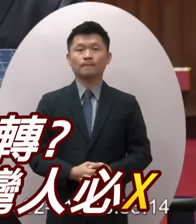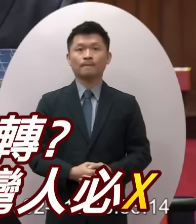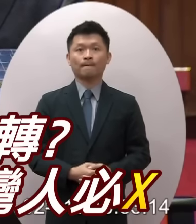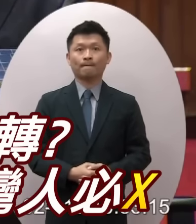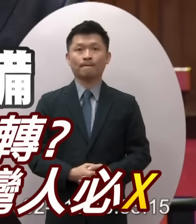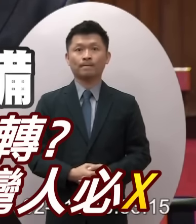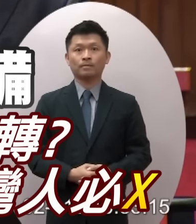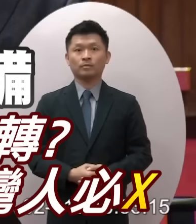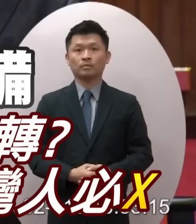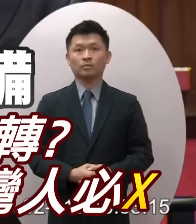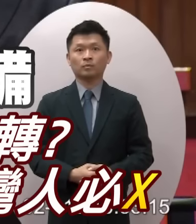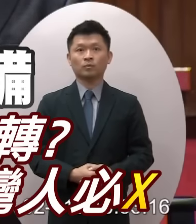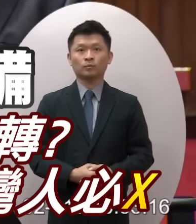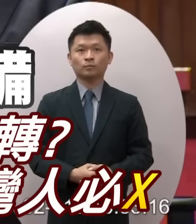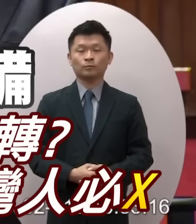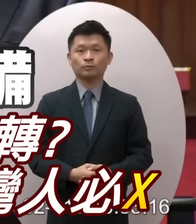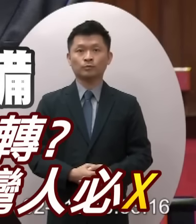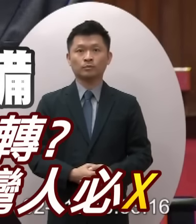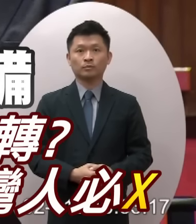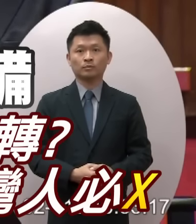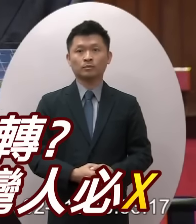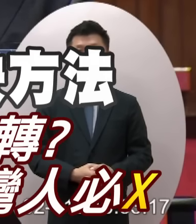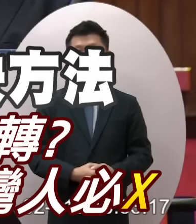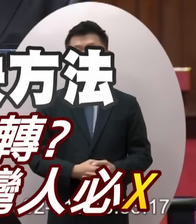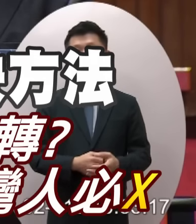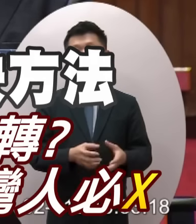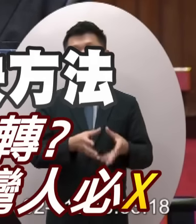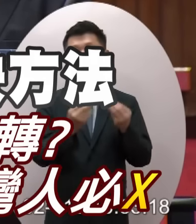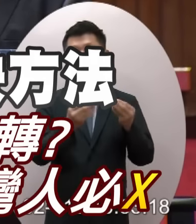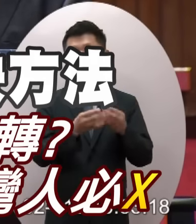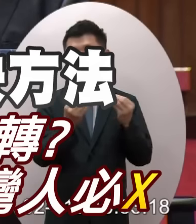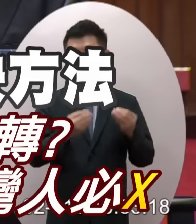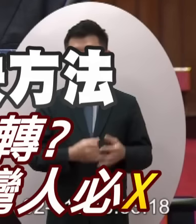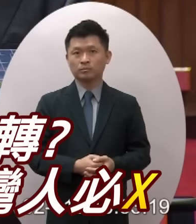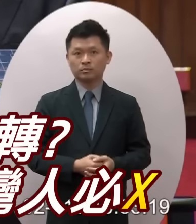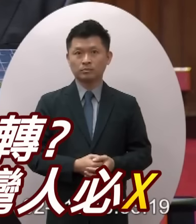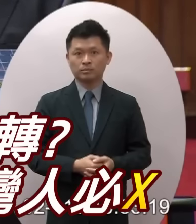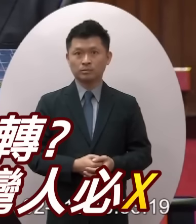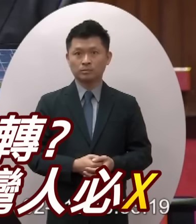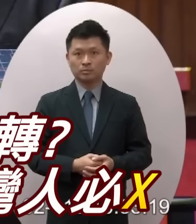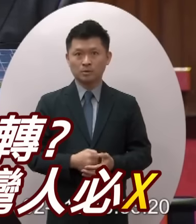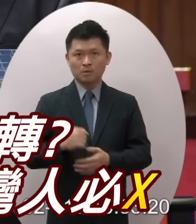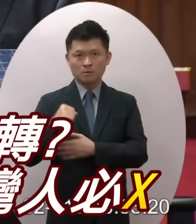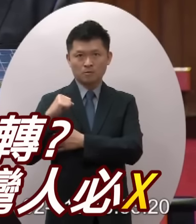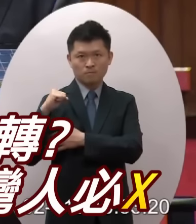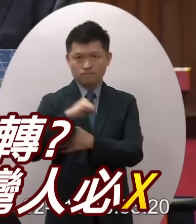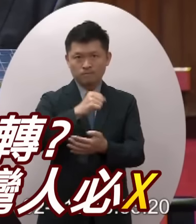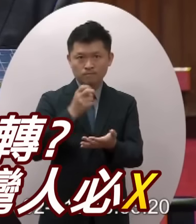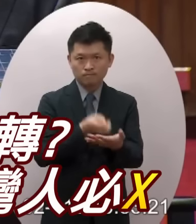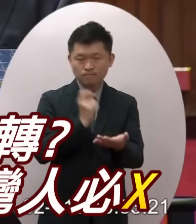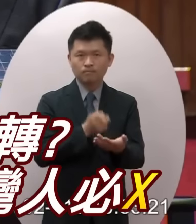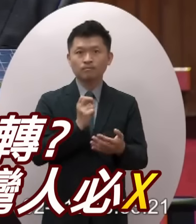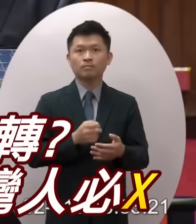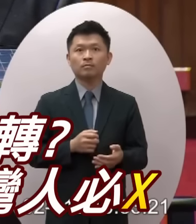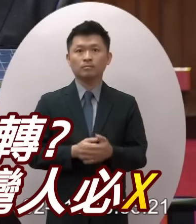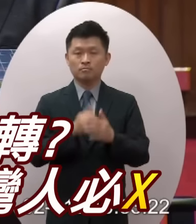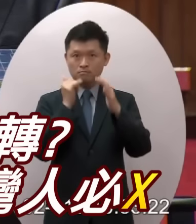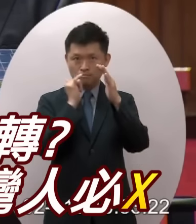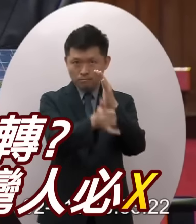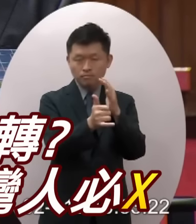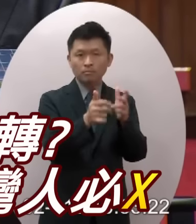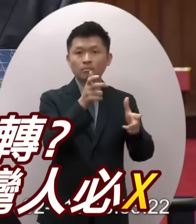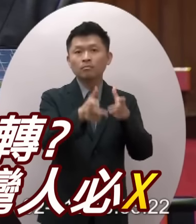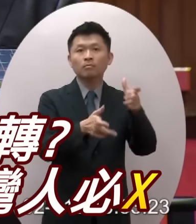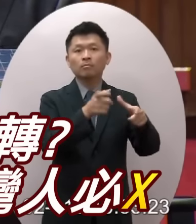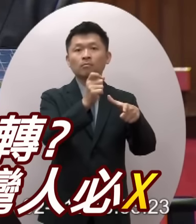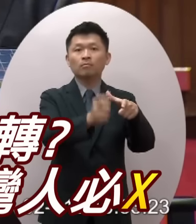公司引起协调，要安怎来改善伊 生产的设备？ 短时间内一定要 做出一个手段无？无影响到人公